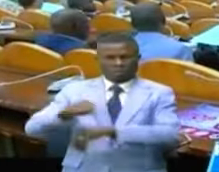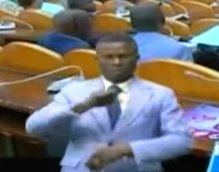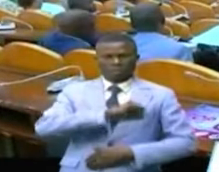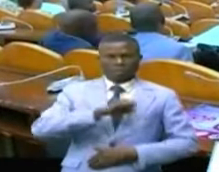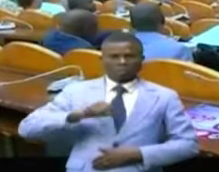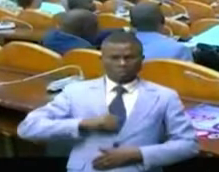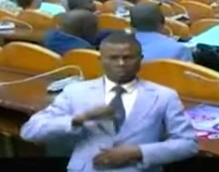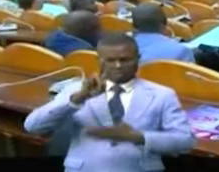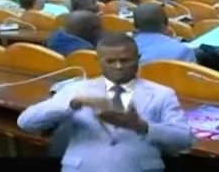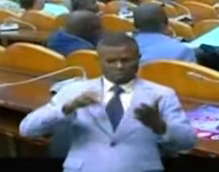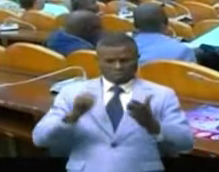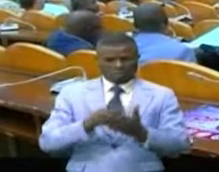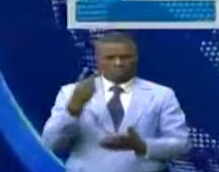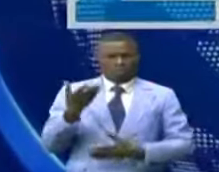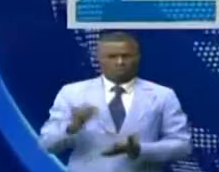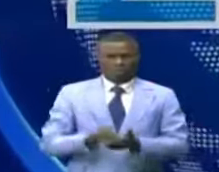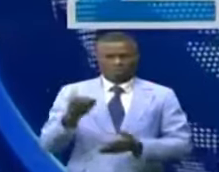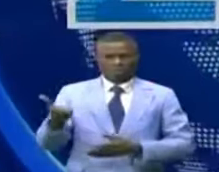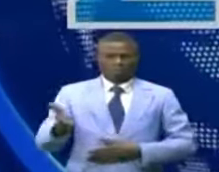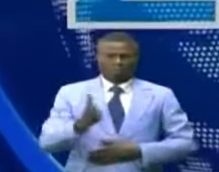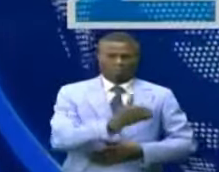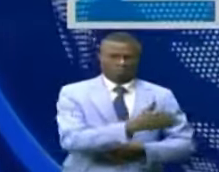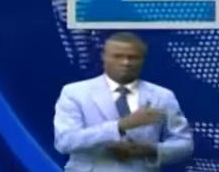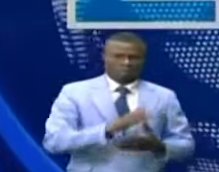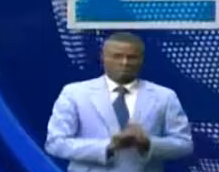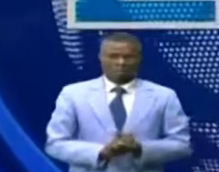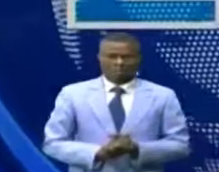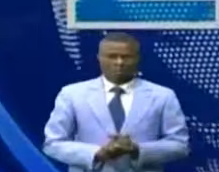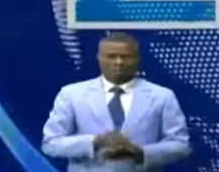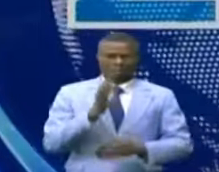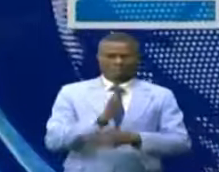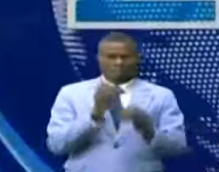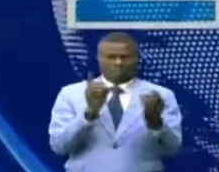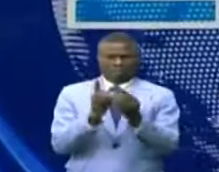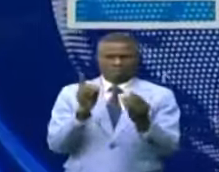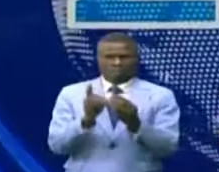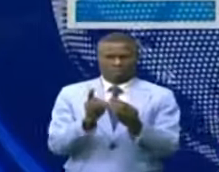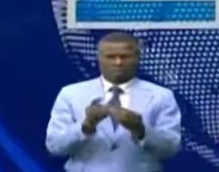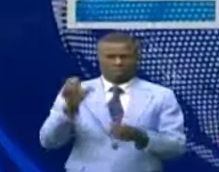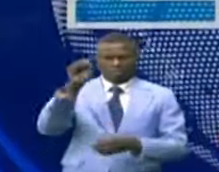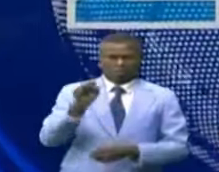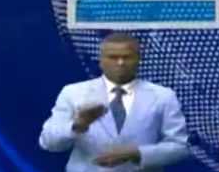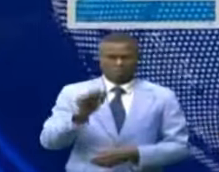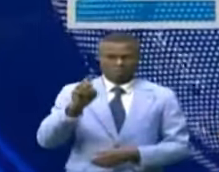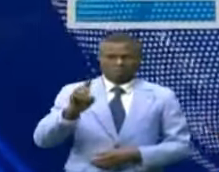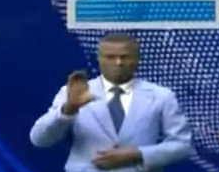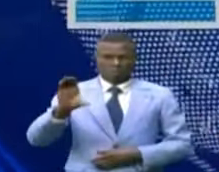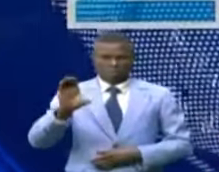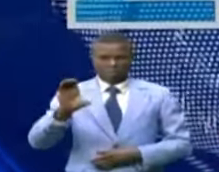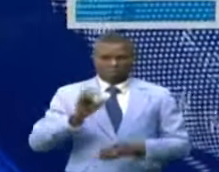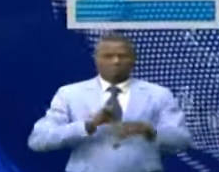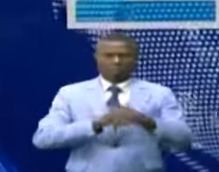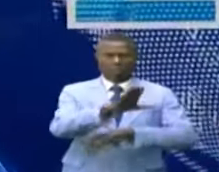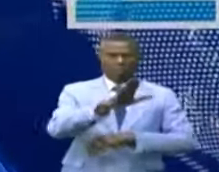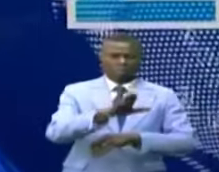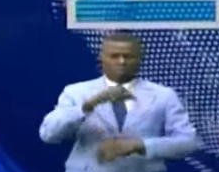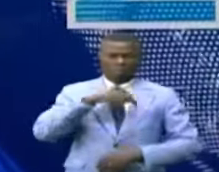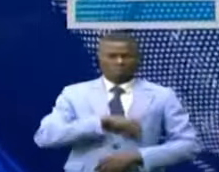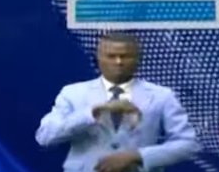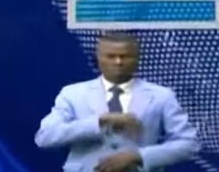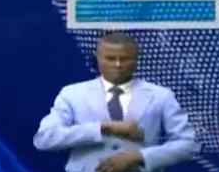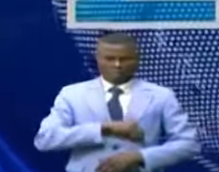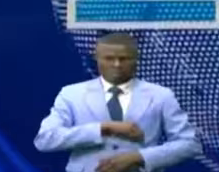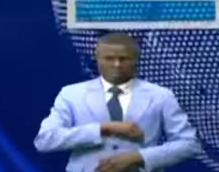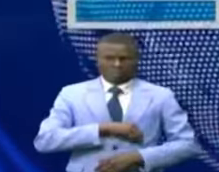pour une seconde lecture. Un conseil consultatif de la SADC vient d'envoyer une mission